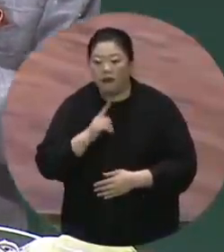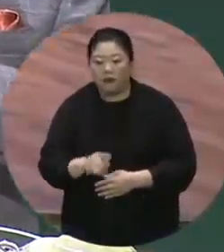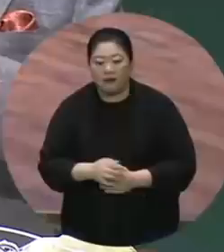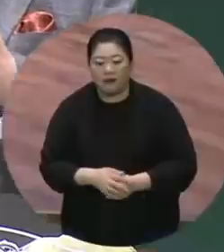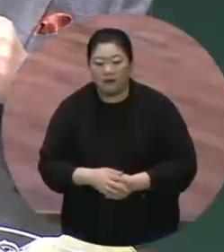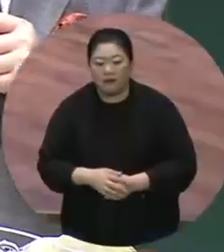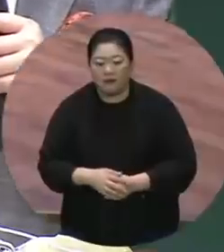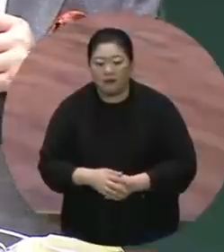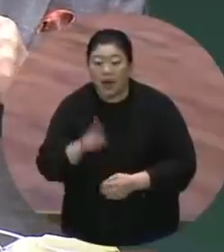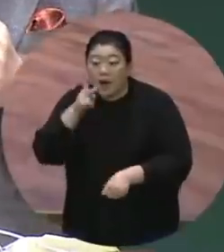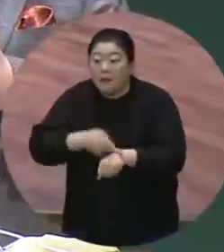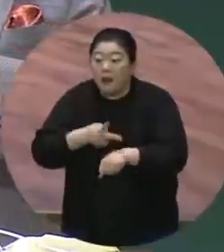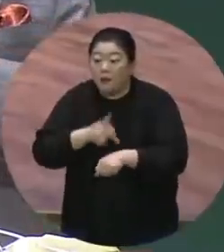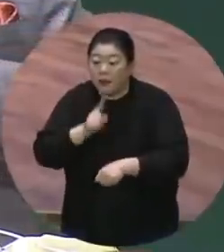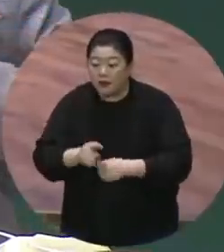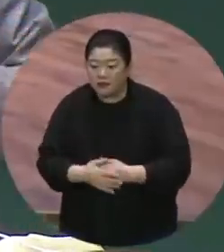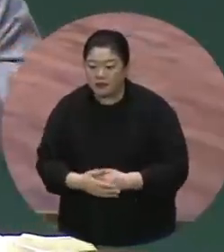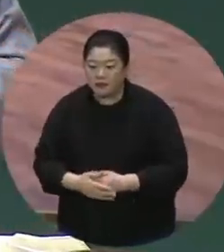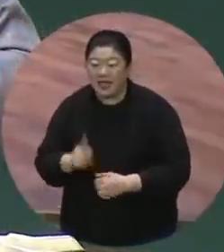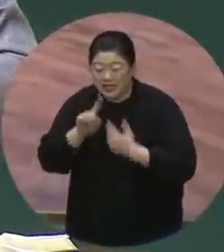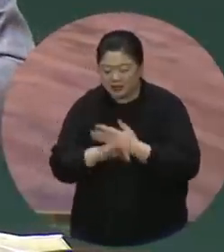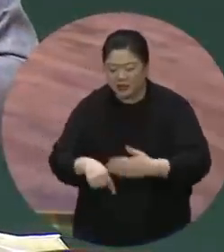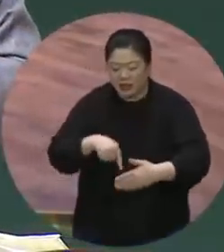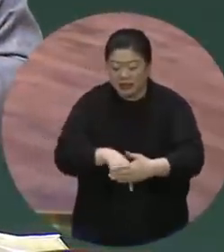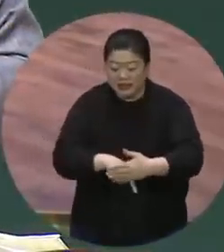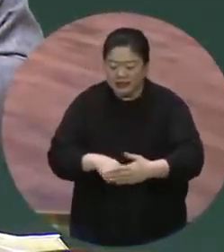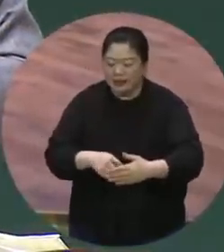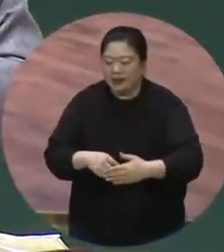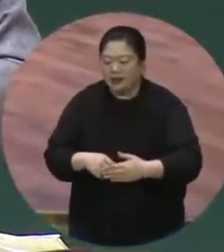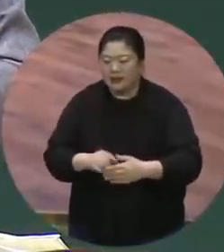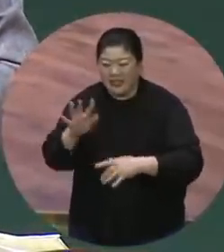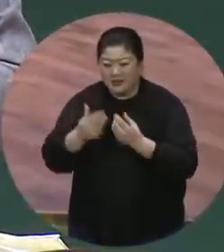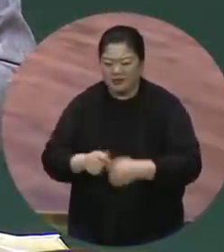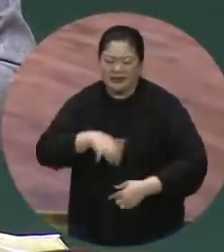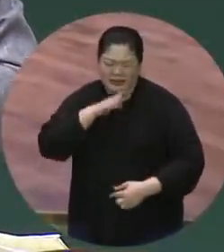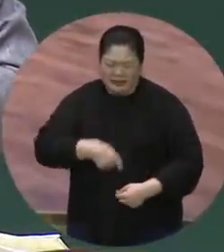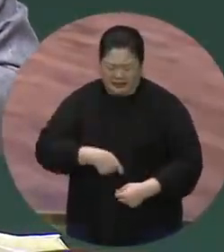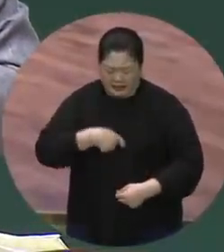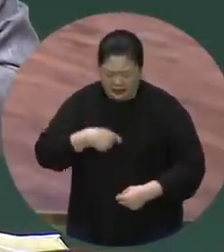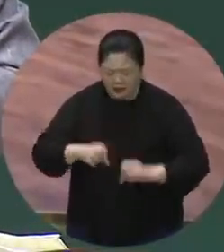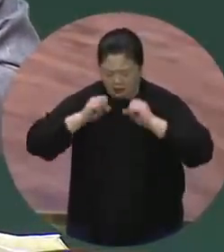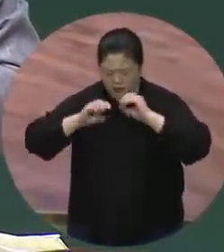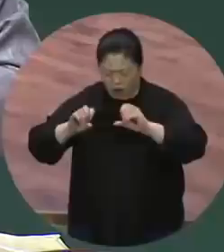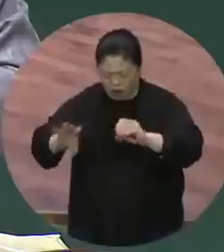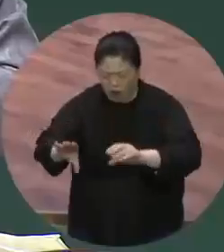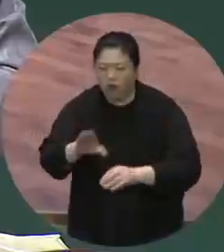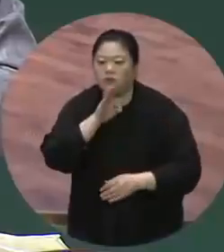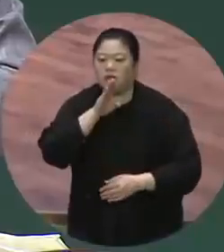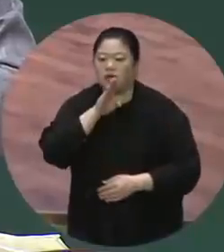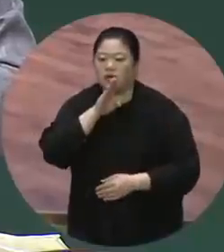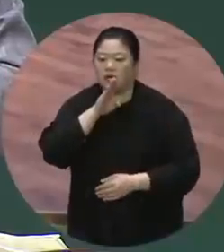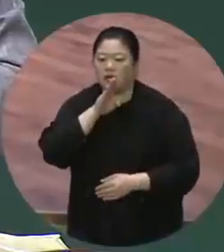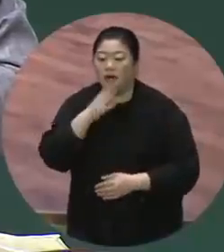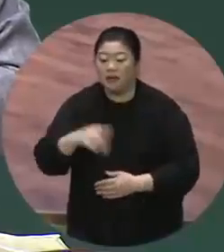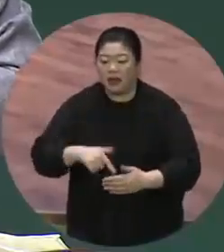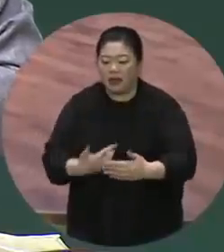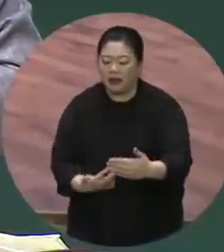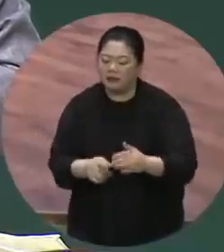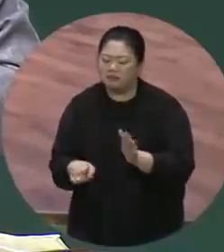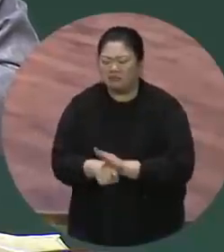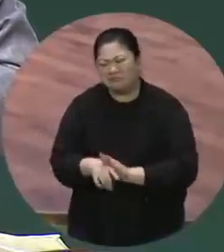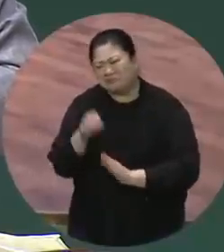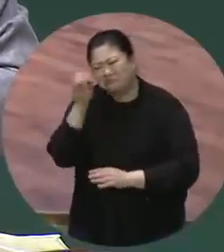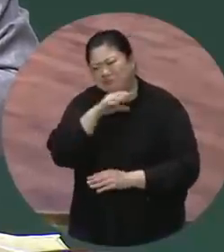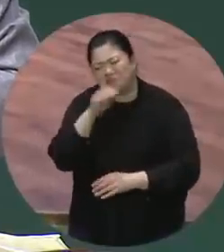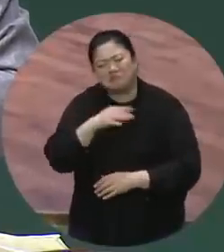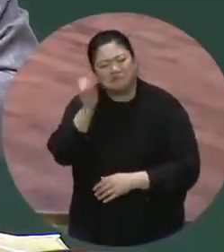이 바울의 신앙자 같습니다. 진짜 자존심 상하는 말이거든요, 이게. 근데 자기는 괜찮다. 이러나 저러나